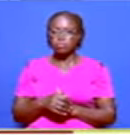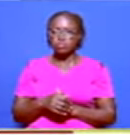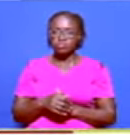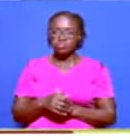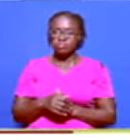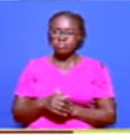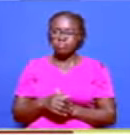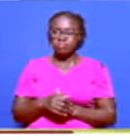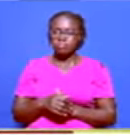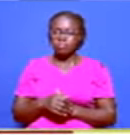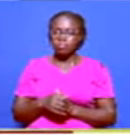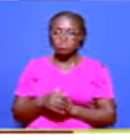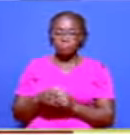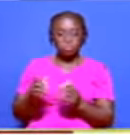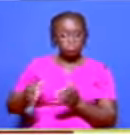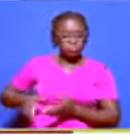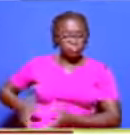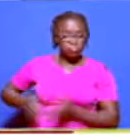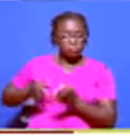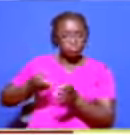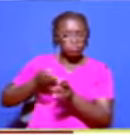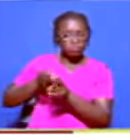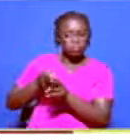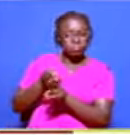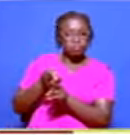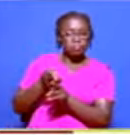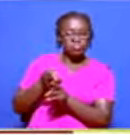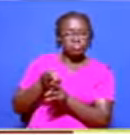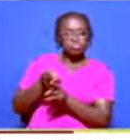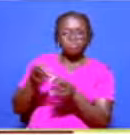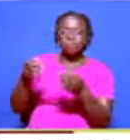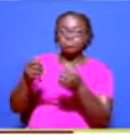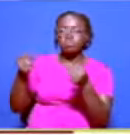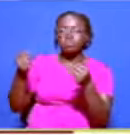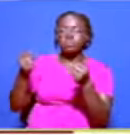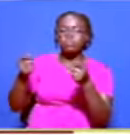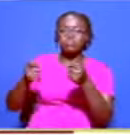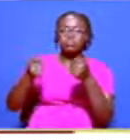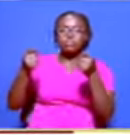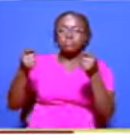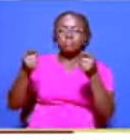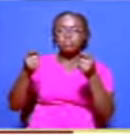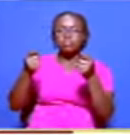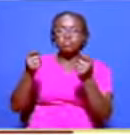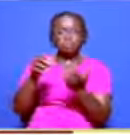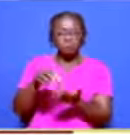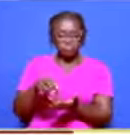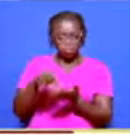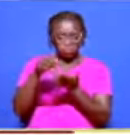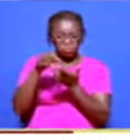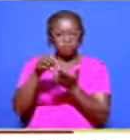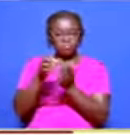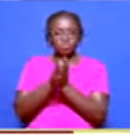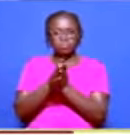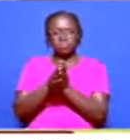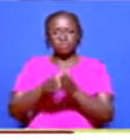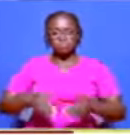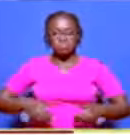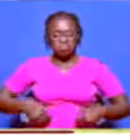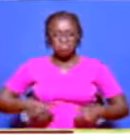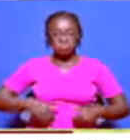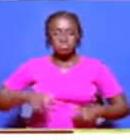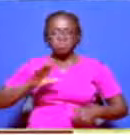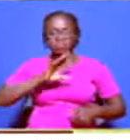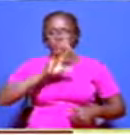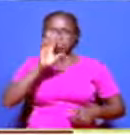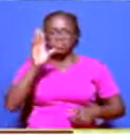Mashindano ya raga ya chipukizi kuwania kombe la Bathes Trophy ndiyo mashindano ya pekee ya raga ya vijana barani Afrika na